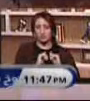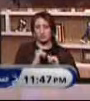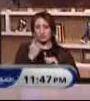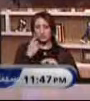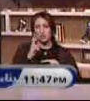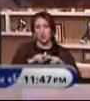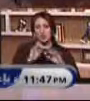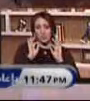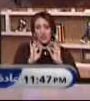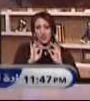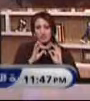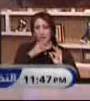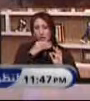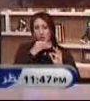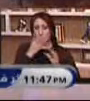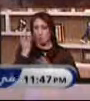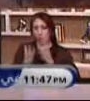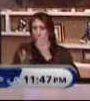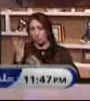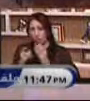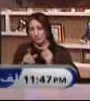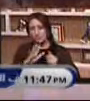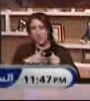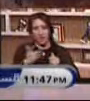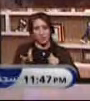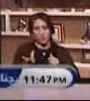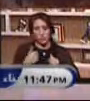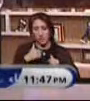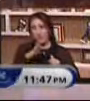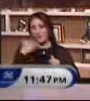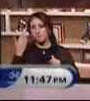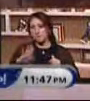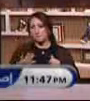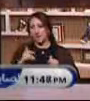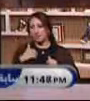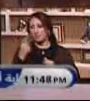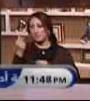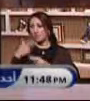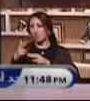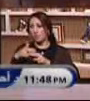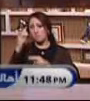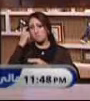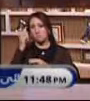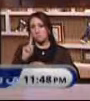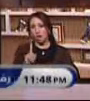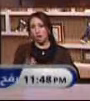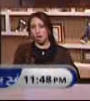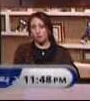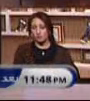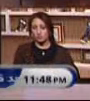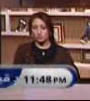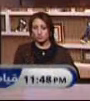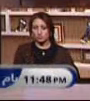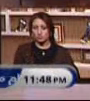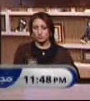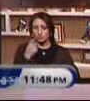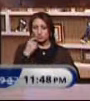البعض ويدخل أبوكن النار. أنتوا رأيكم إيه؟ نفرض أنا مت ومعرفش أسدد الدين أعمل إيه؟ قالت نصبر على